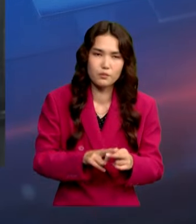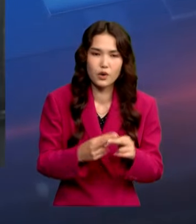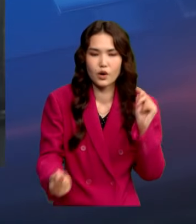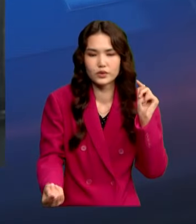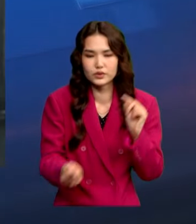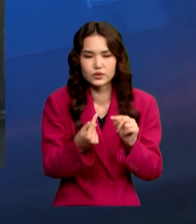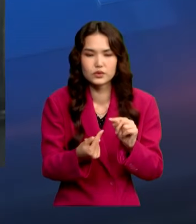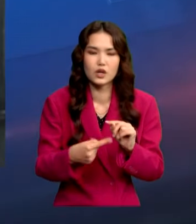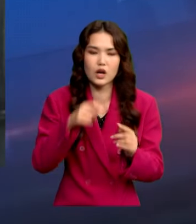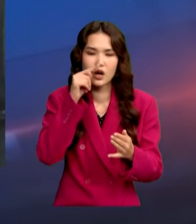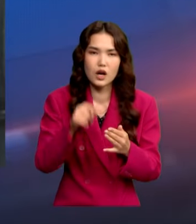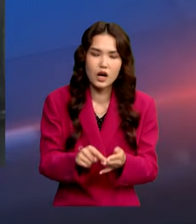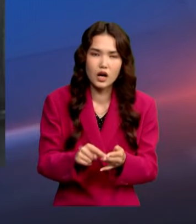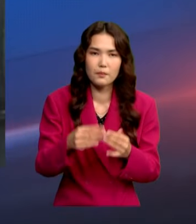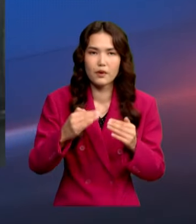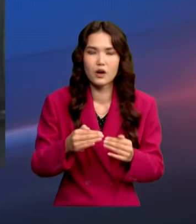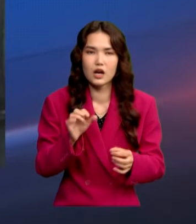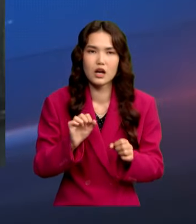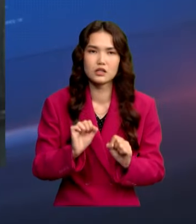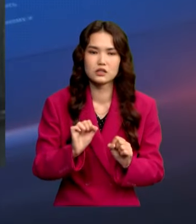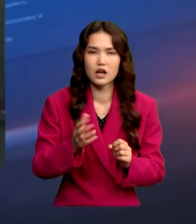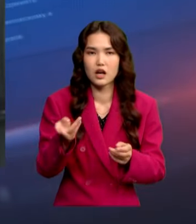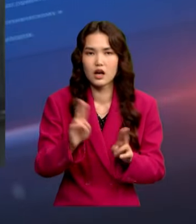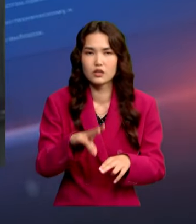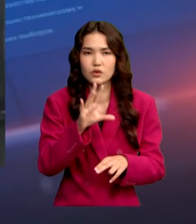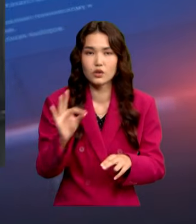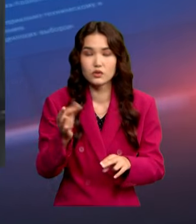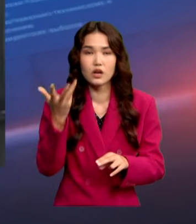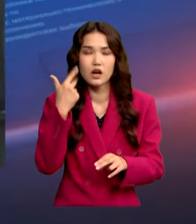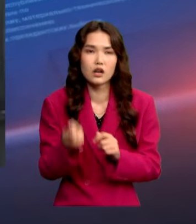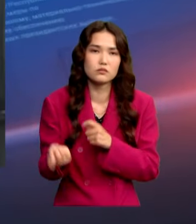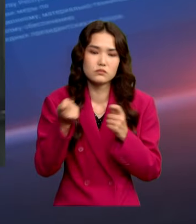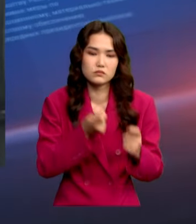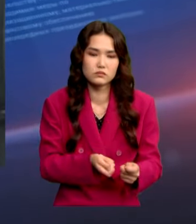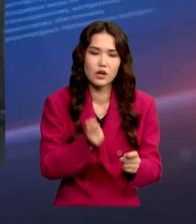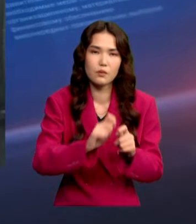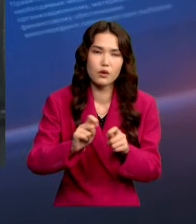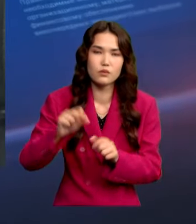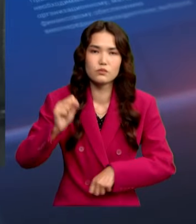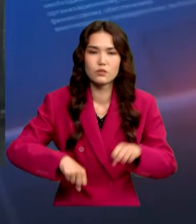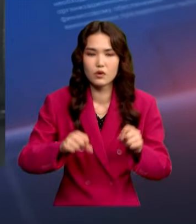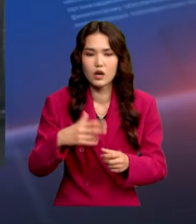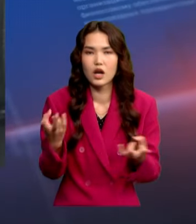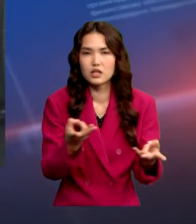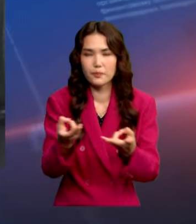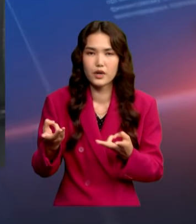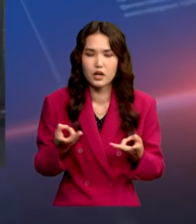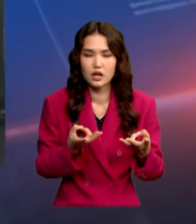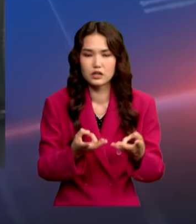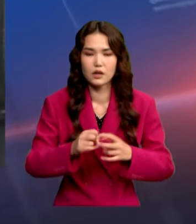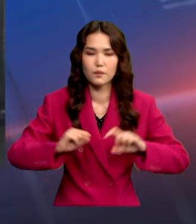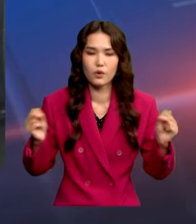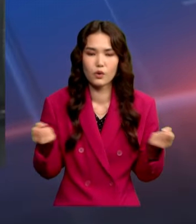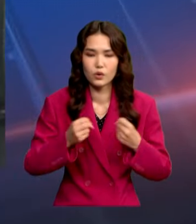не попасть, зависеть от одного источника, в данный момент Российской Федерации, потому что это позволит диктовать нам завтра цены. Необходимо